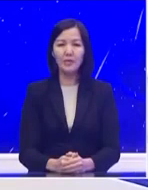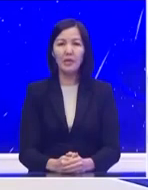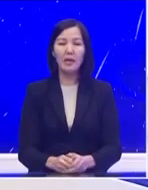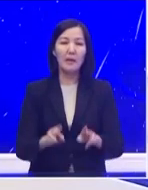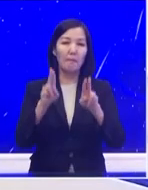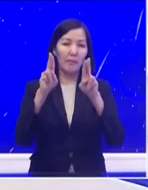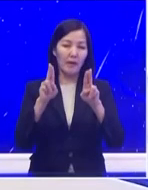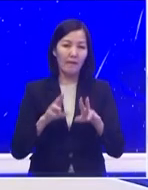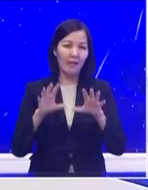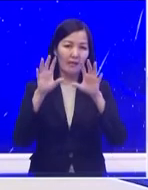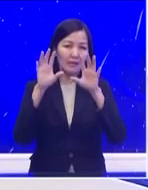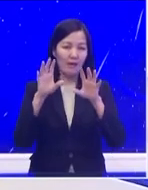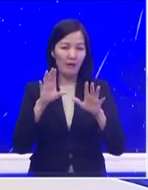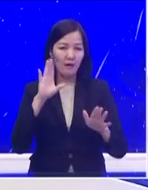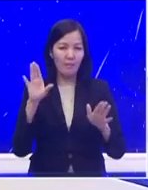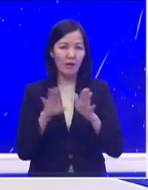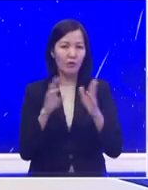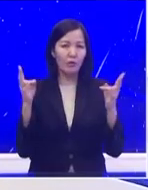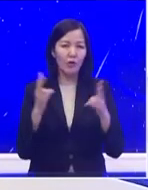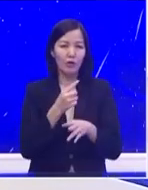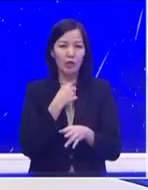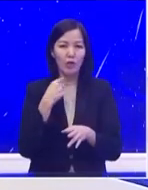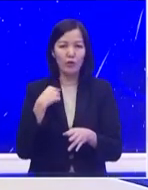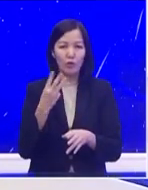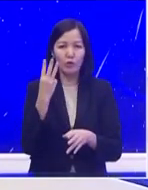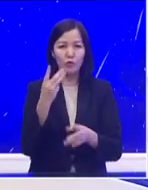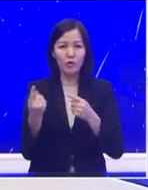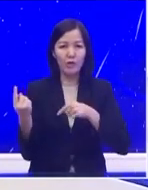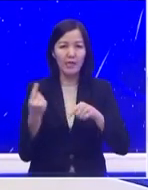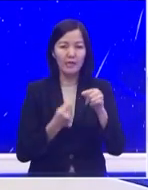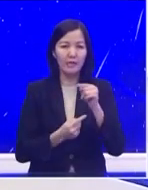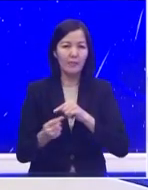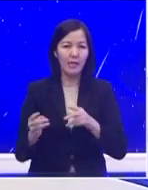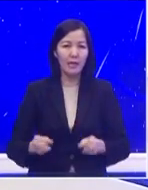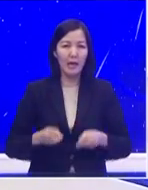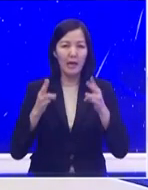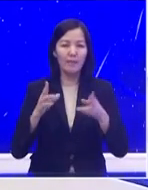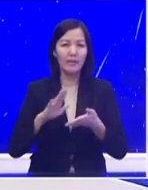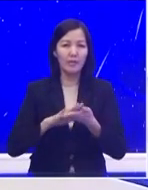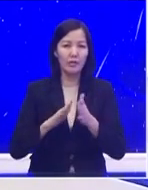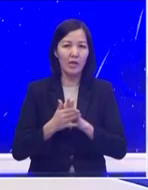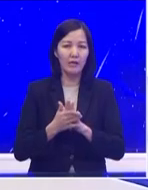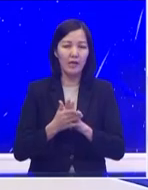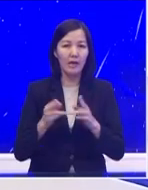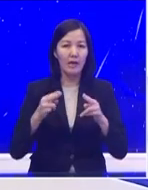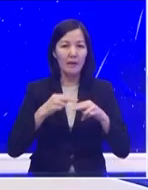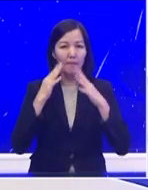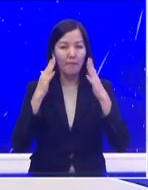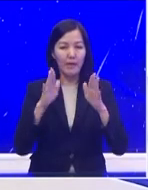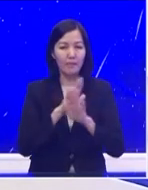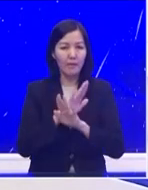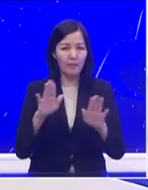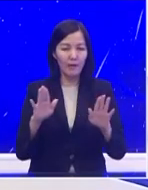Талапты ескермегендер сан соқты. Талдықорғандық үш кәсіпкер төтенше жағдай режимі талаптары шарттарын ескермеген үшін